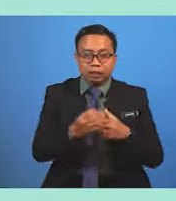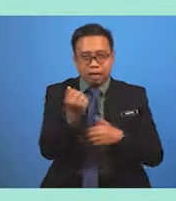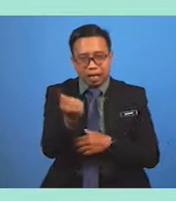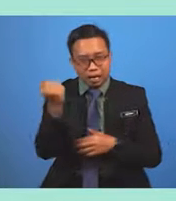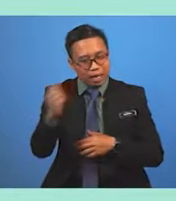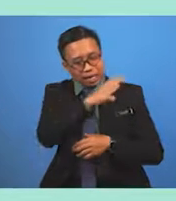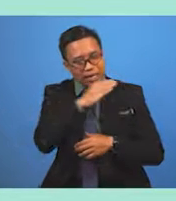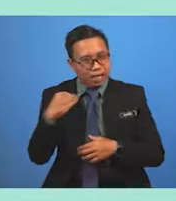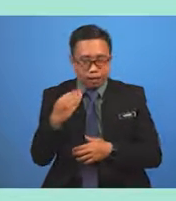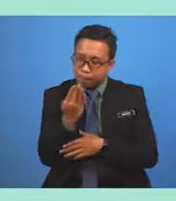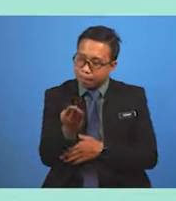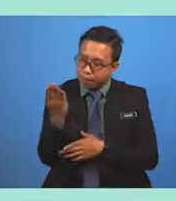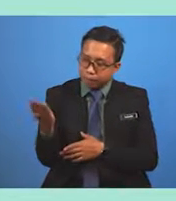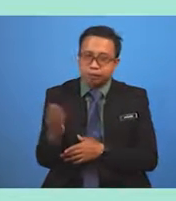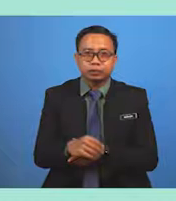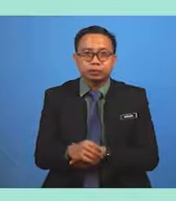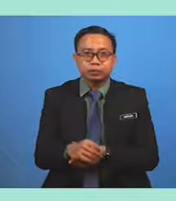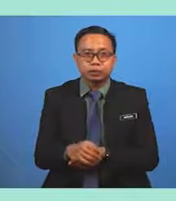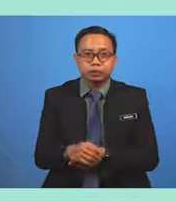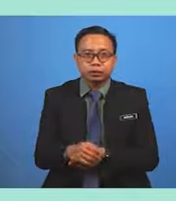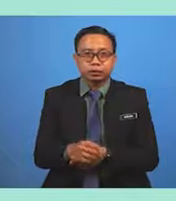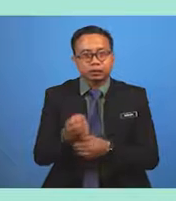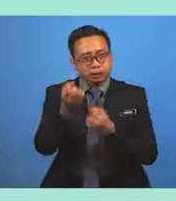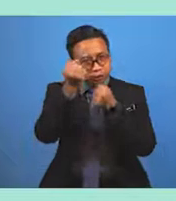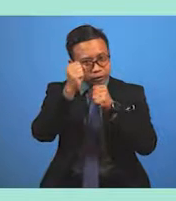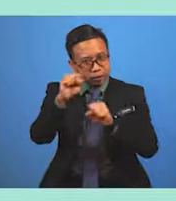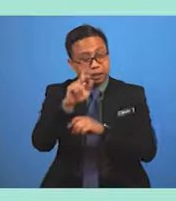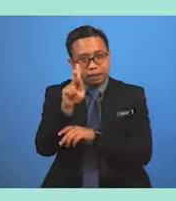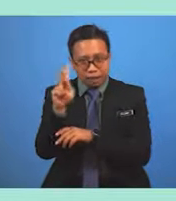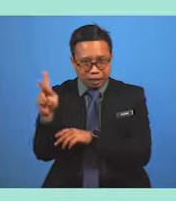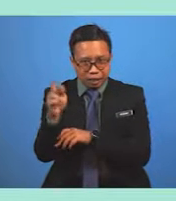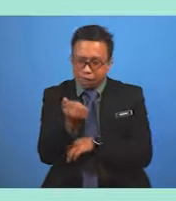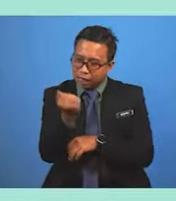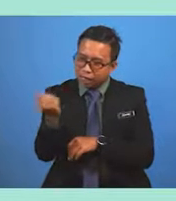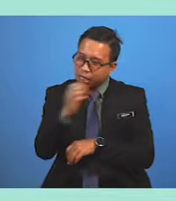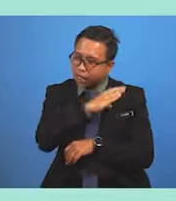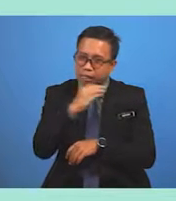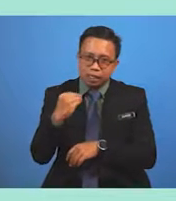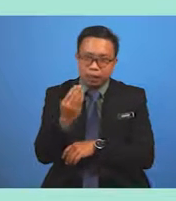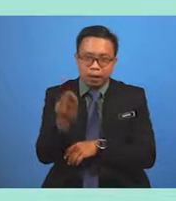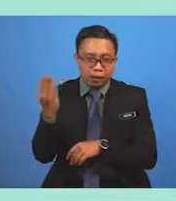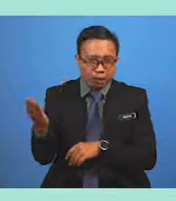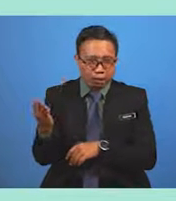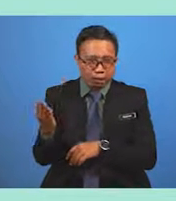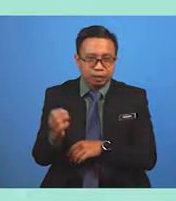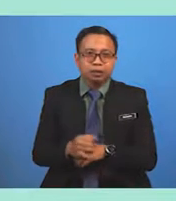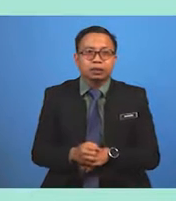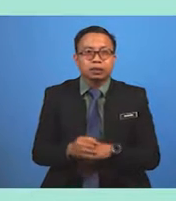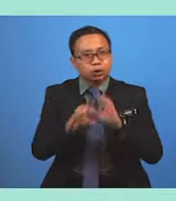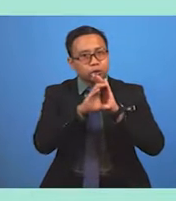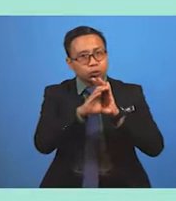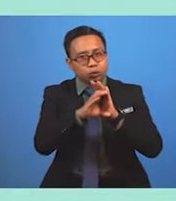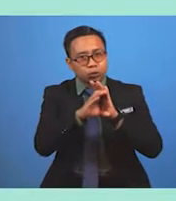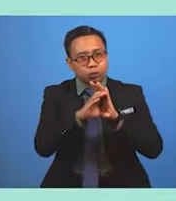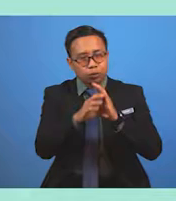alat dan bahan. Pertama sekali, sediakan peralatan dan bahan yang diperlukan iaitu set